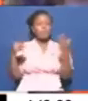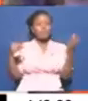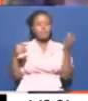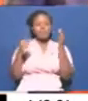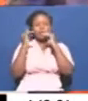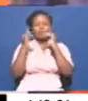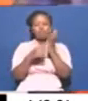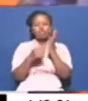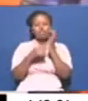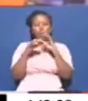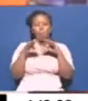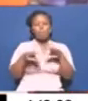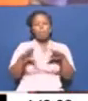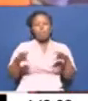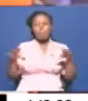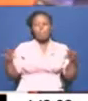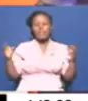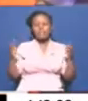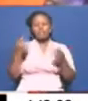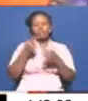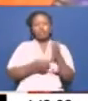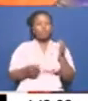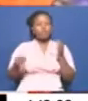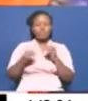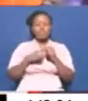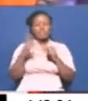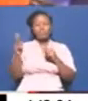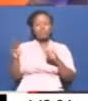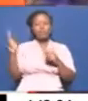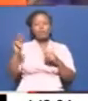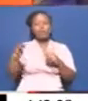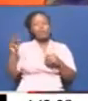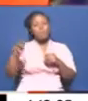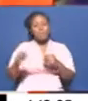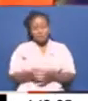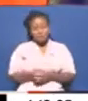milioni 66 ambayo imetengenezwa hapa. Tuko na